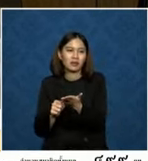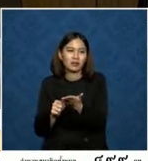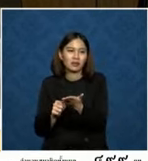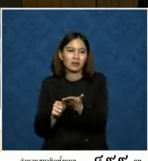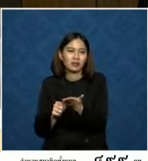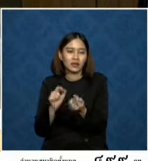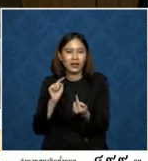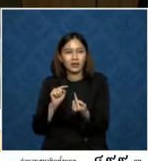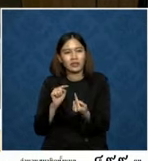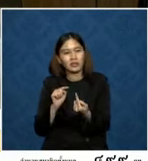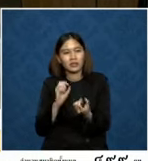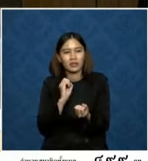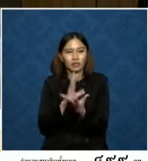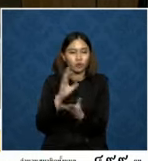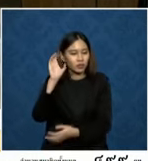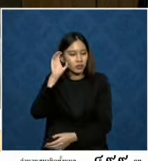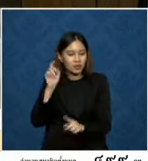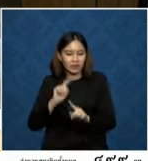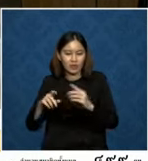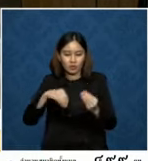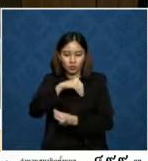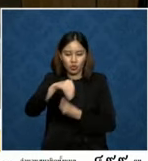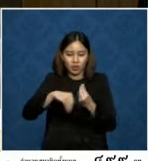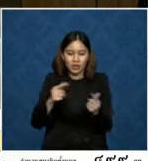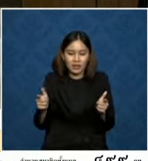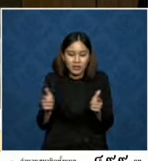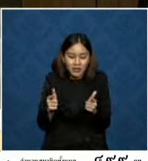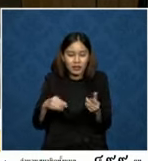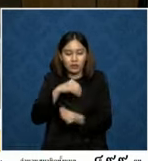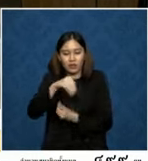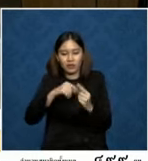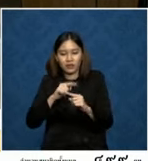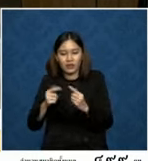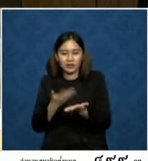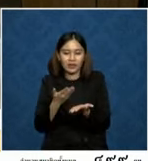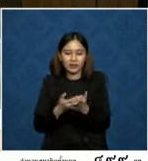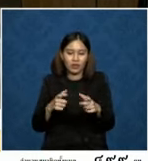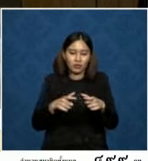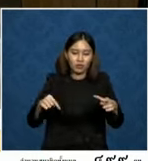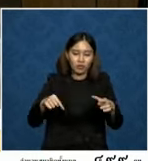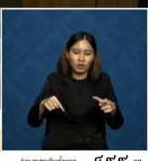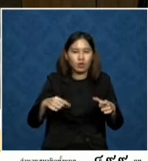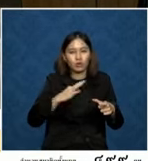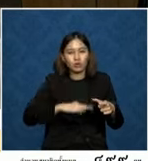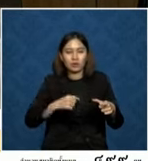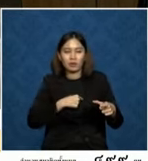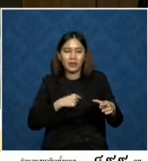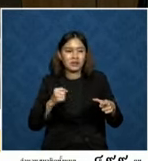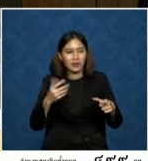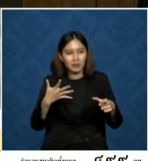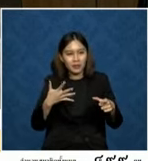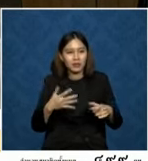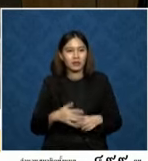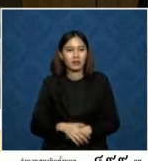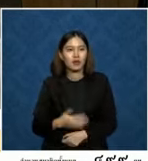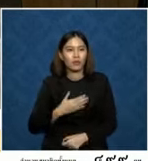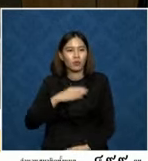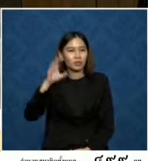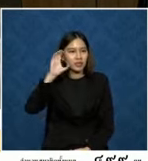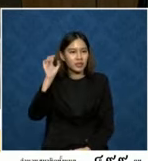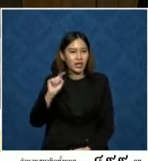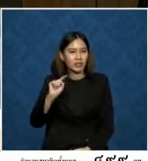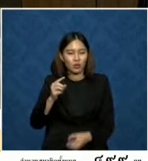ายตราสารที่น่าเชื่อถือธุรกิจขนาดเล็กธุรกิจอื่นที่ตัวเองต้องใช้เช็คเนี่ยจะขาดความมั่นใจในการที่จะใช้เช็คเลยนี่ผมเชื่อว่าเป็